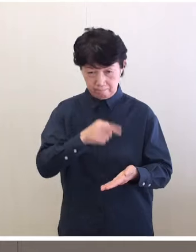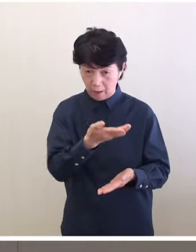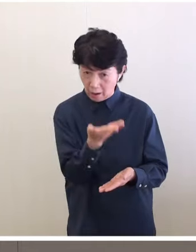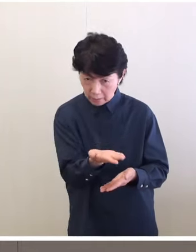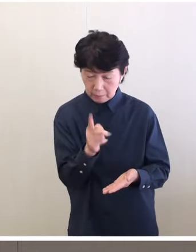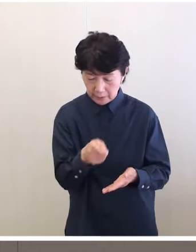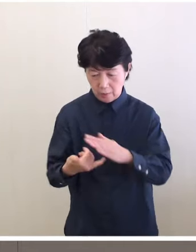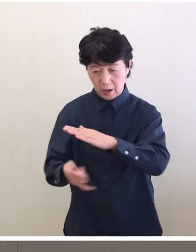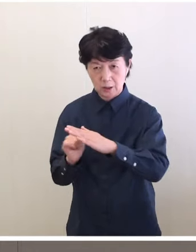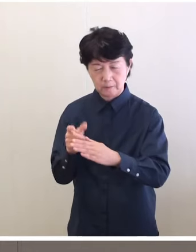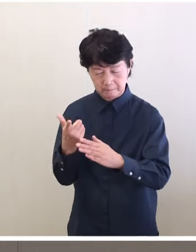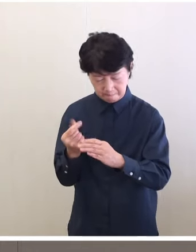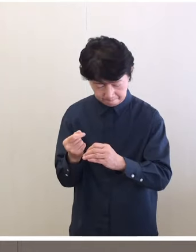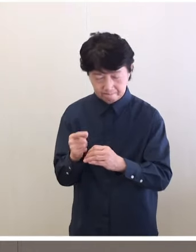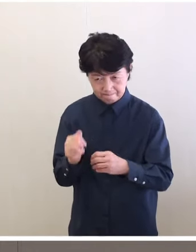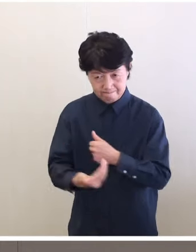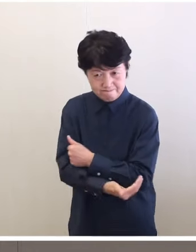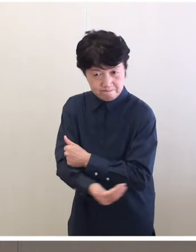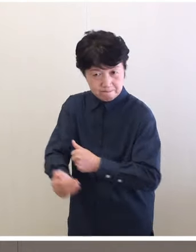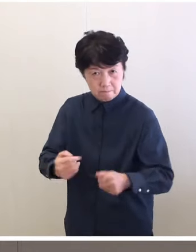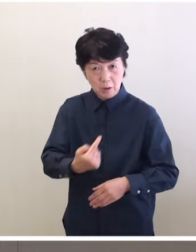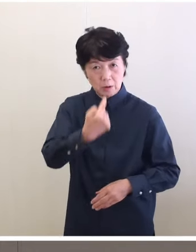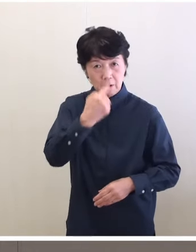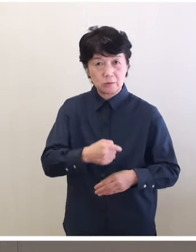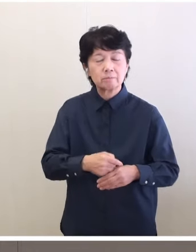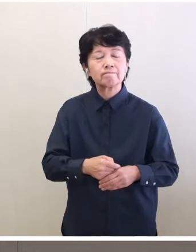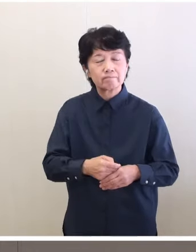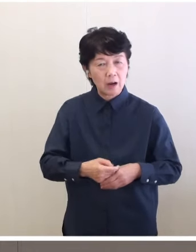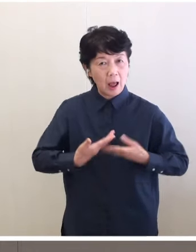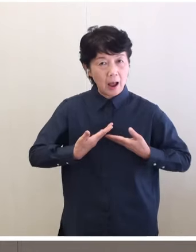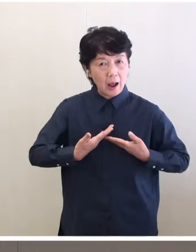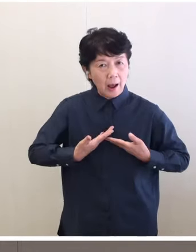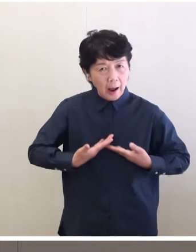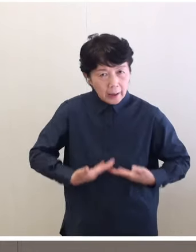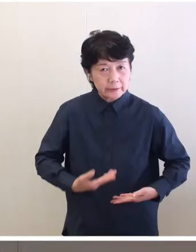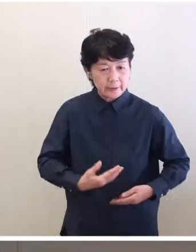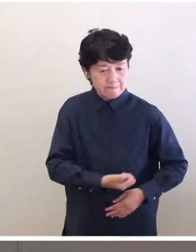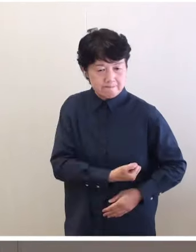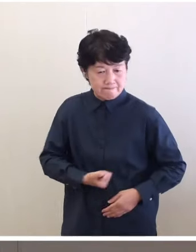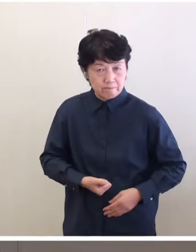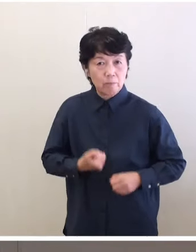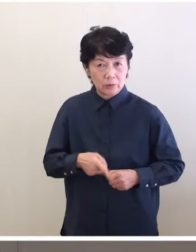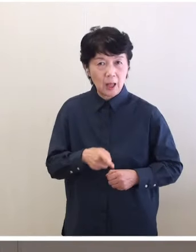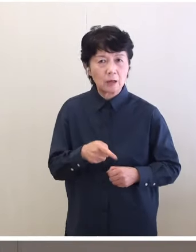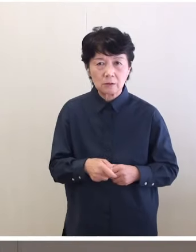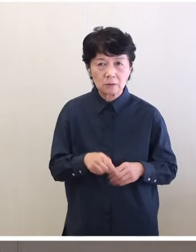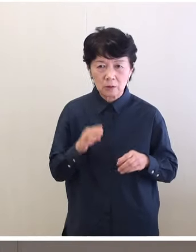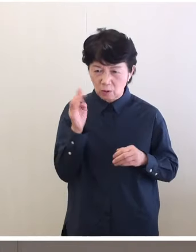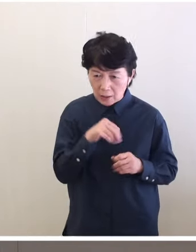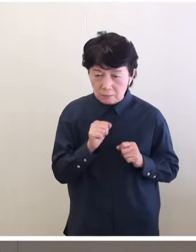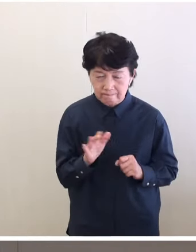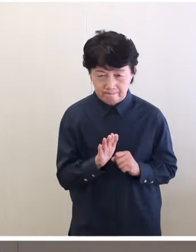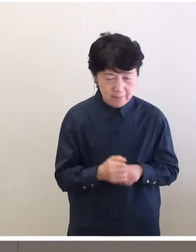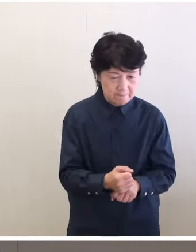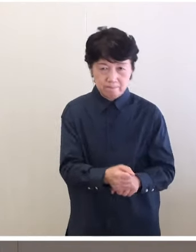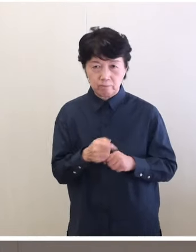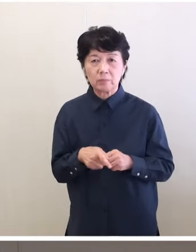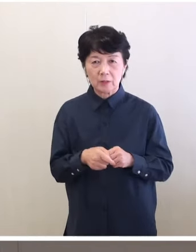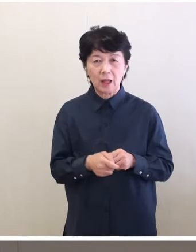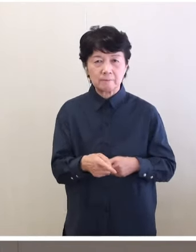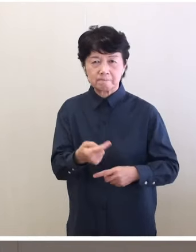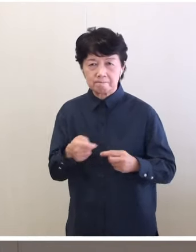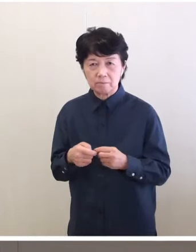確実に保護します。安心して、そして勇気を持って今すぐ引き返してください。